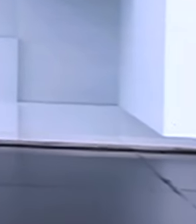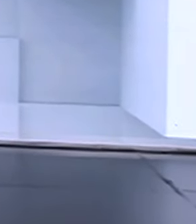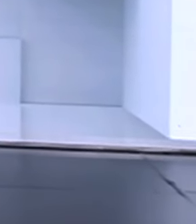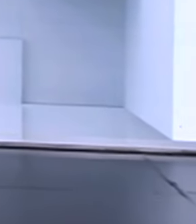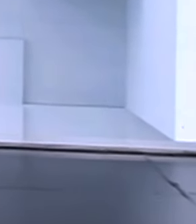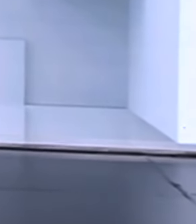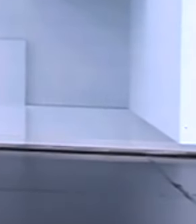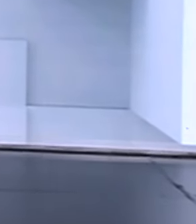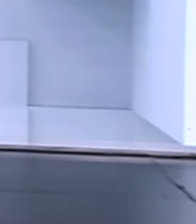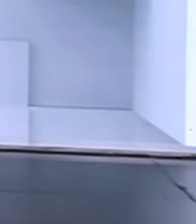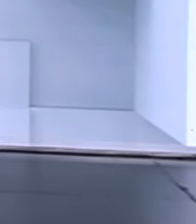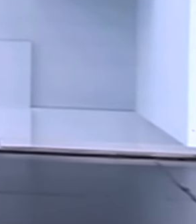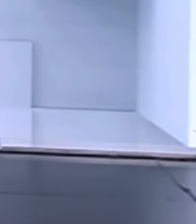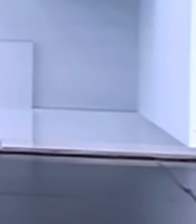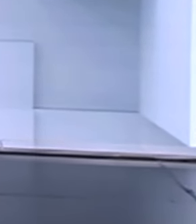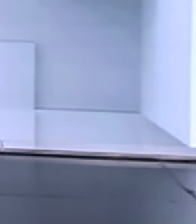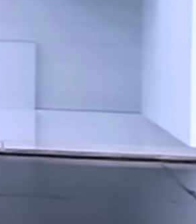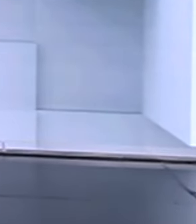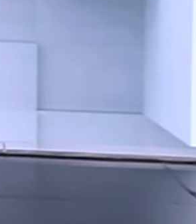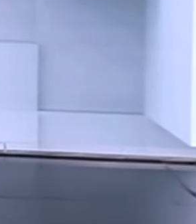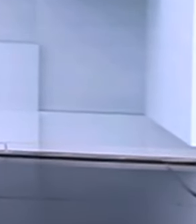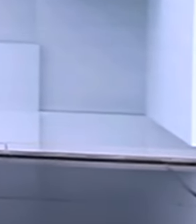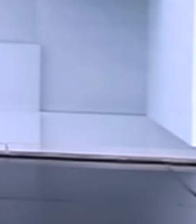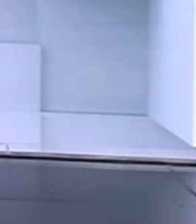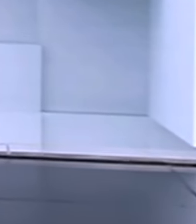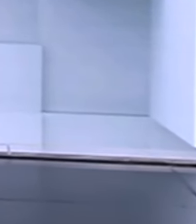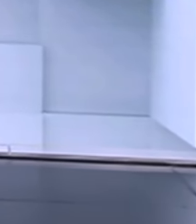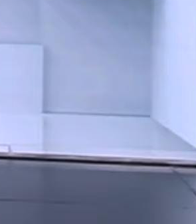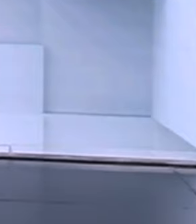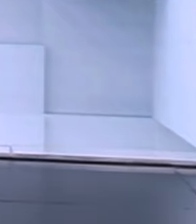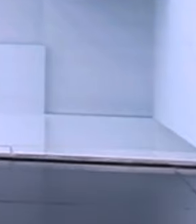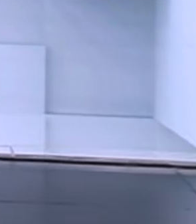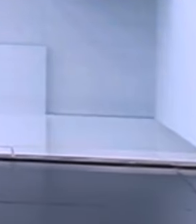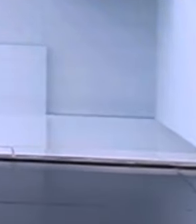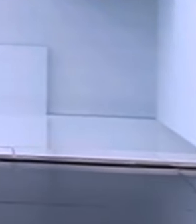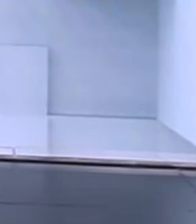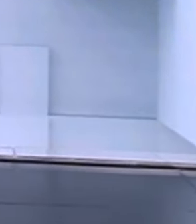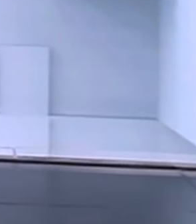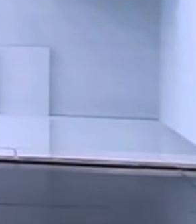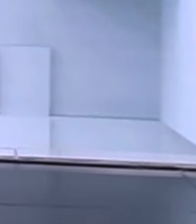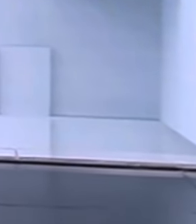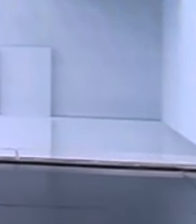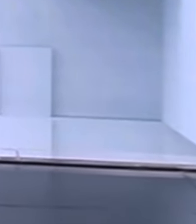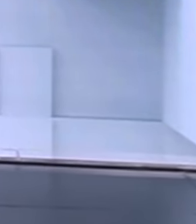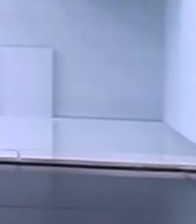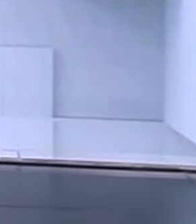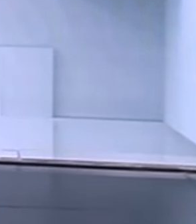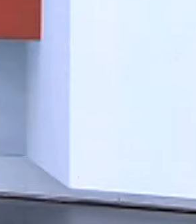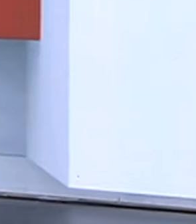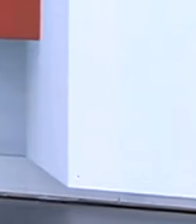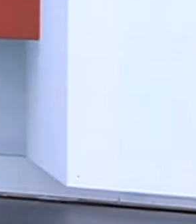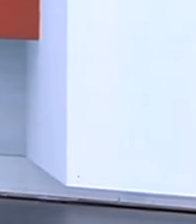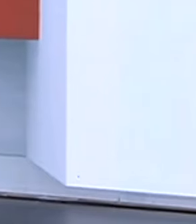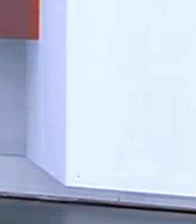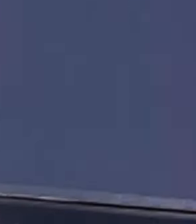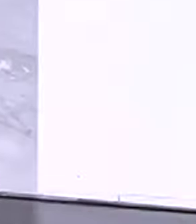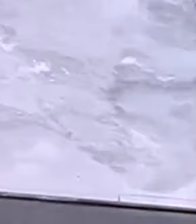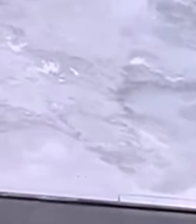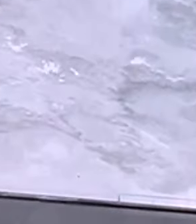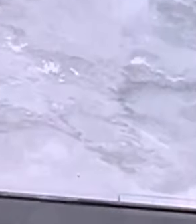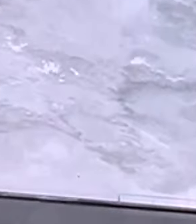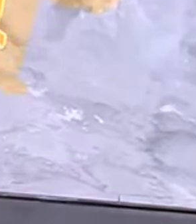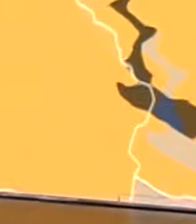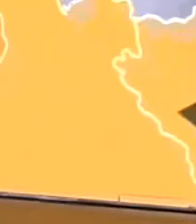Армысыз көрімен студияда Мөлдір Әбдірейм назарларыңызға 31 қаңтар сәрсенбіге арналған ауа райы болжамын ұсынамын. Солтүстіктің